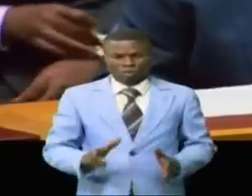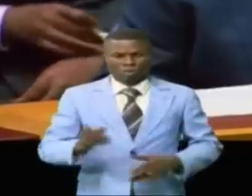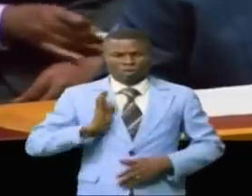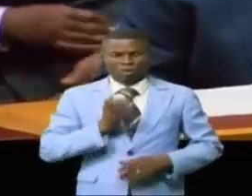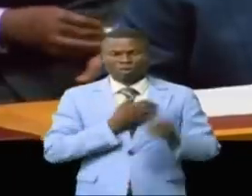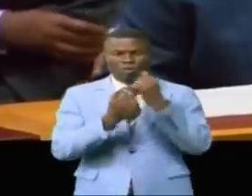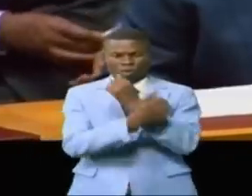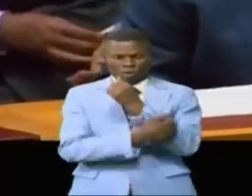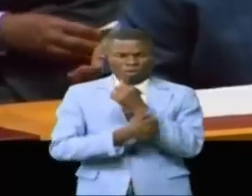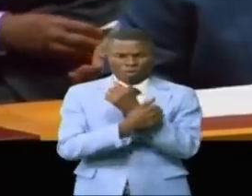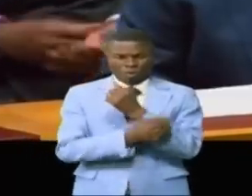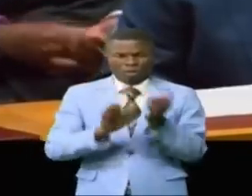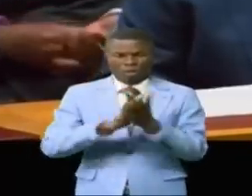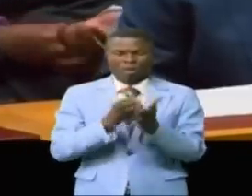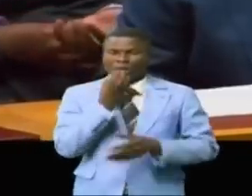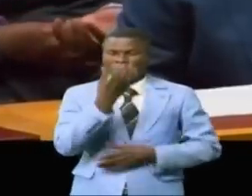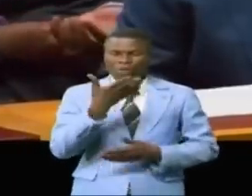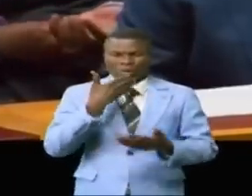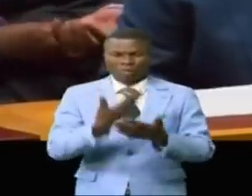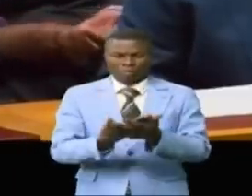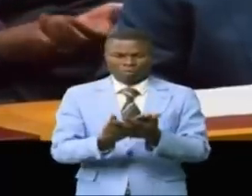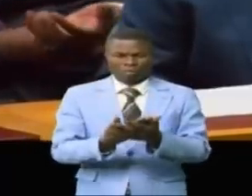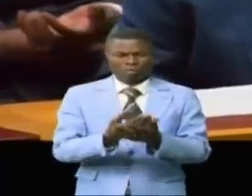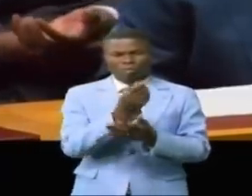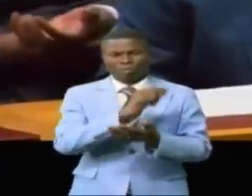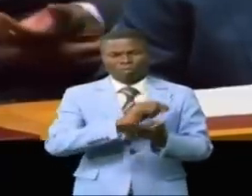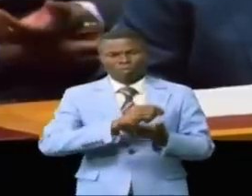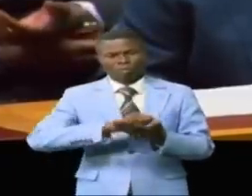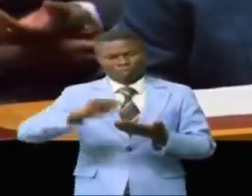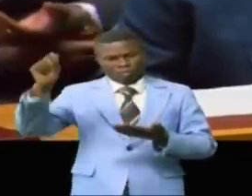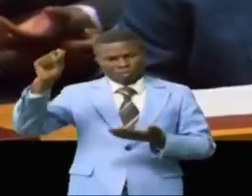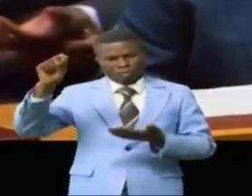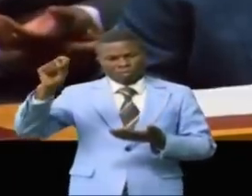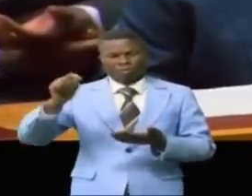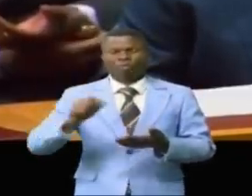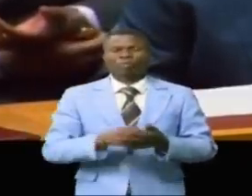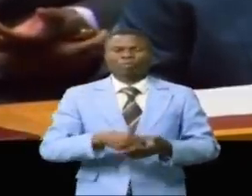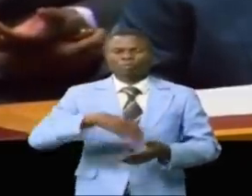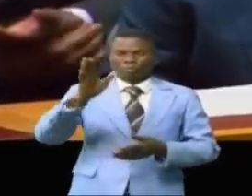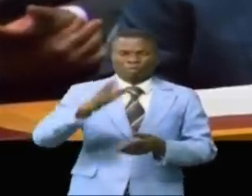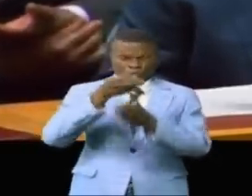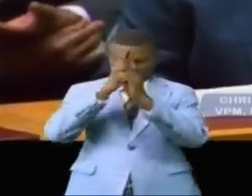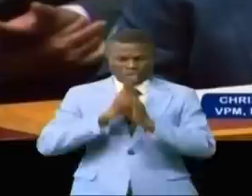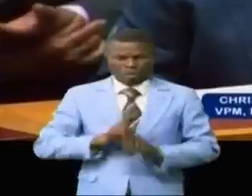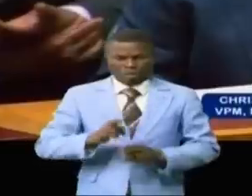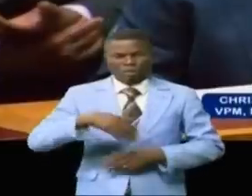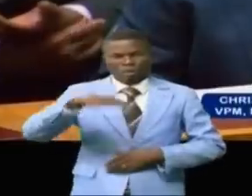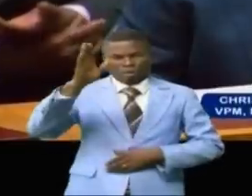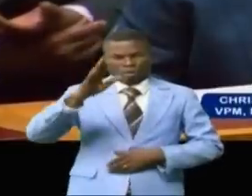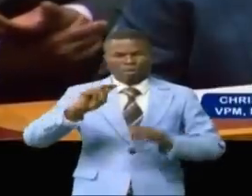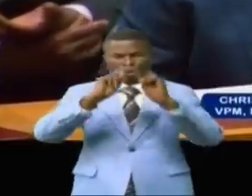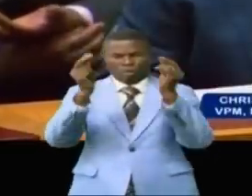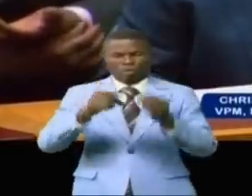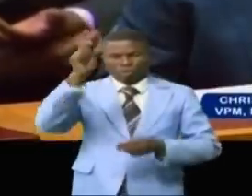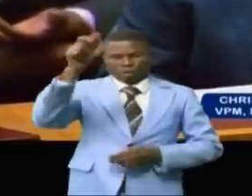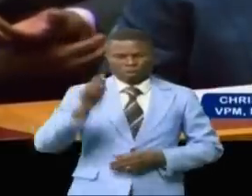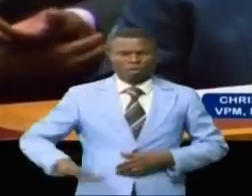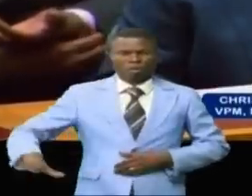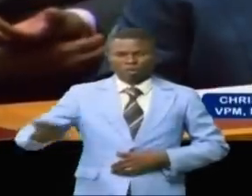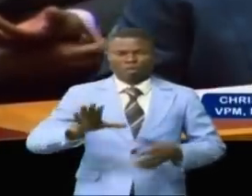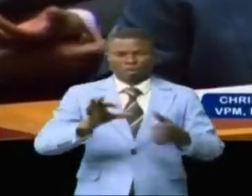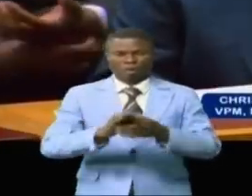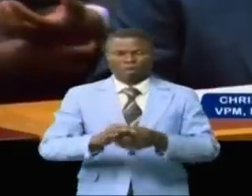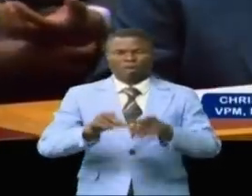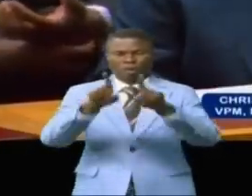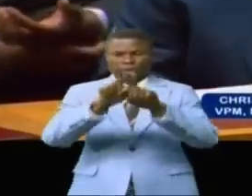pays soit un modèle de retrait réussi, de retrait honorable des troupes des Nations Unies d'un pays